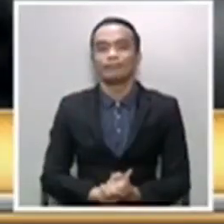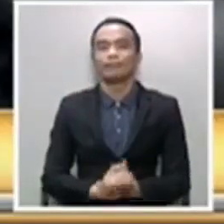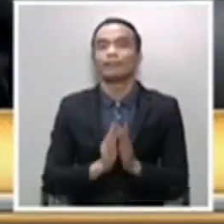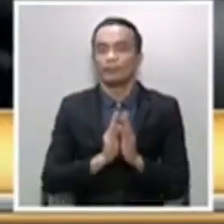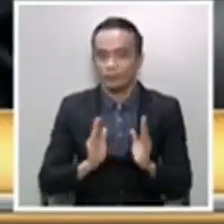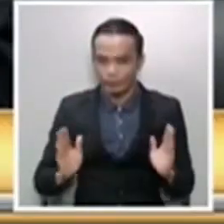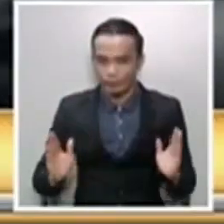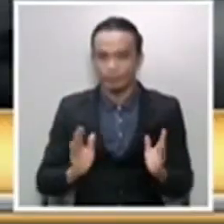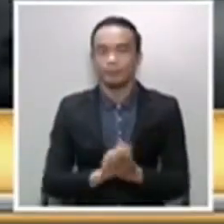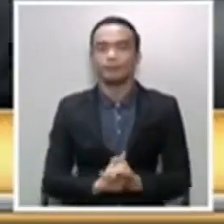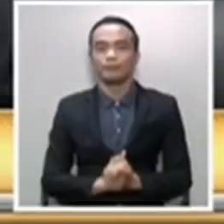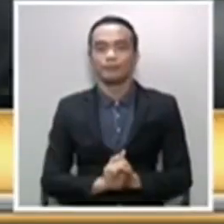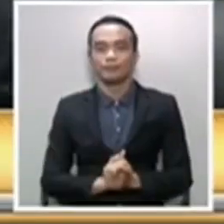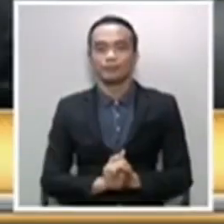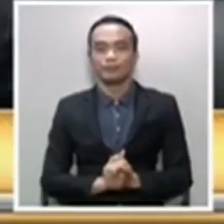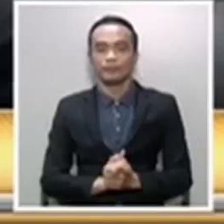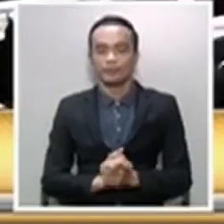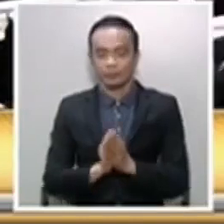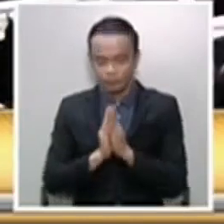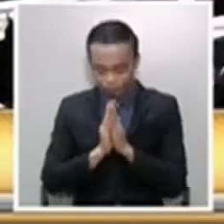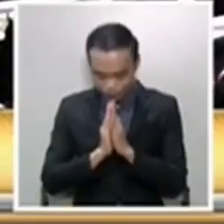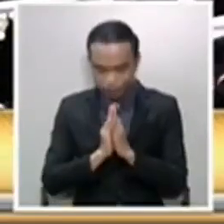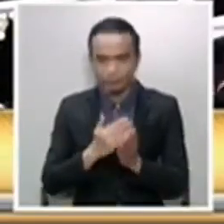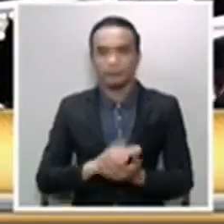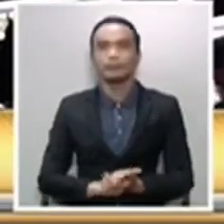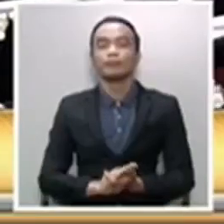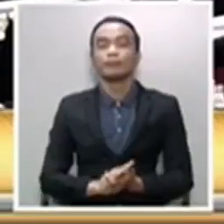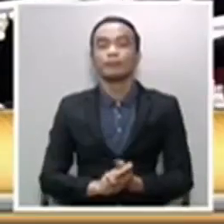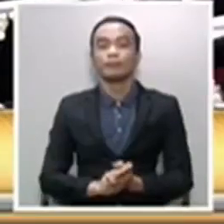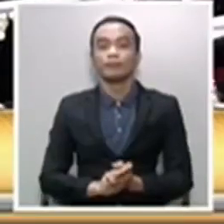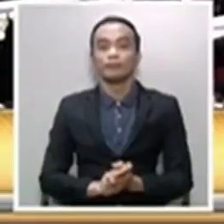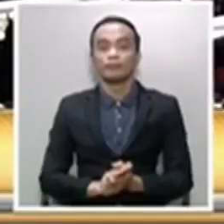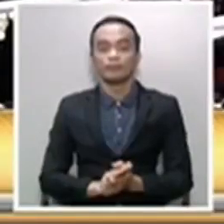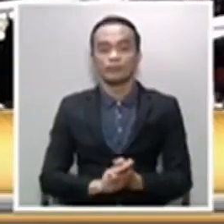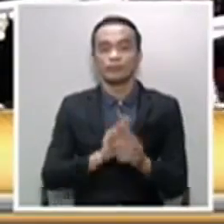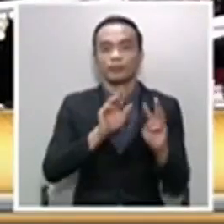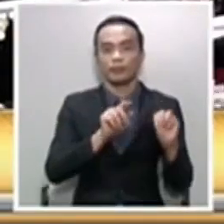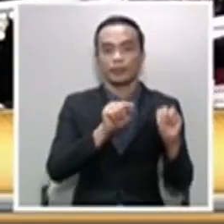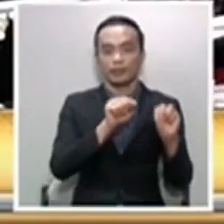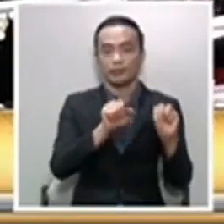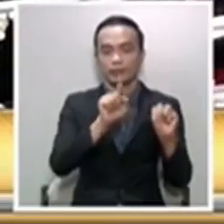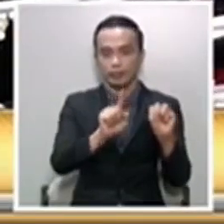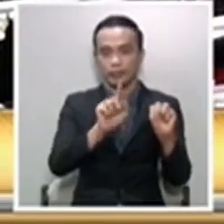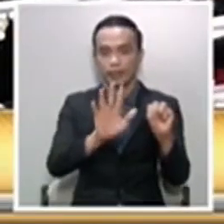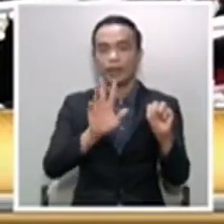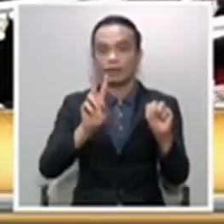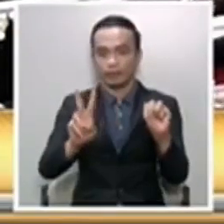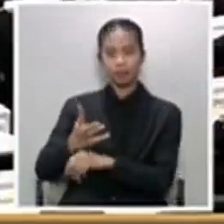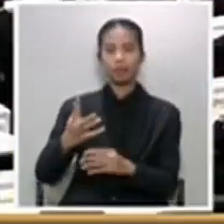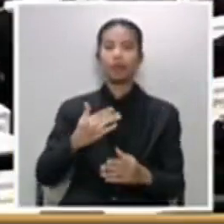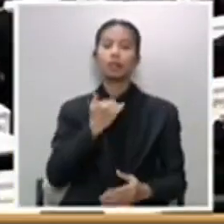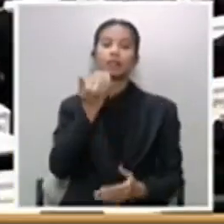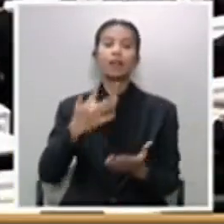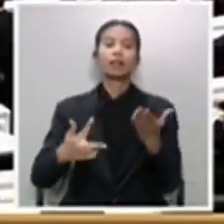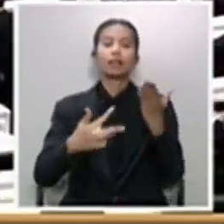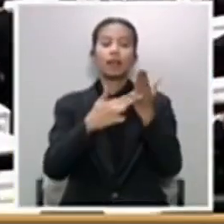161ของรัฐธรรมนูญบัญญัติไว้ค่ะสืบเนื่องให้รัฐบาลมีมนทินส่งผลถึงความเชื่อมั่นและศรัทธาค่